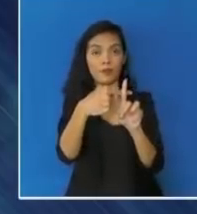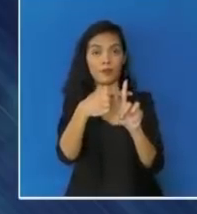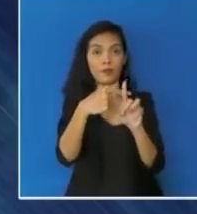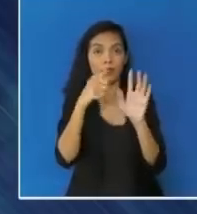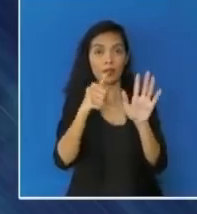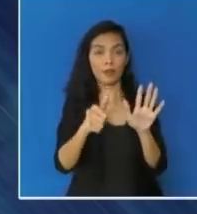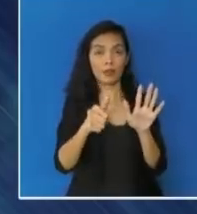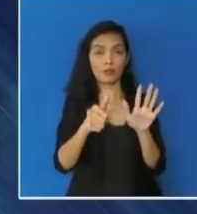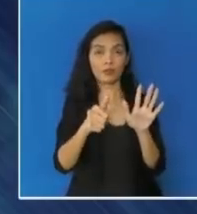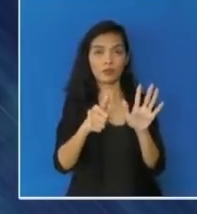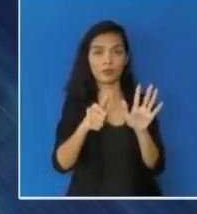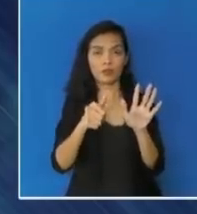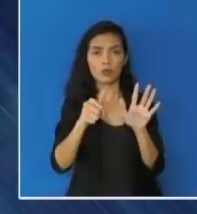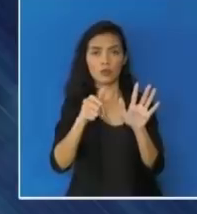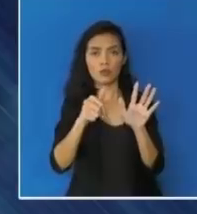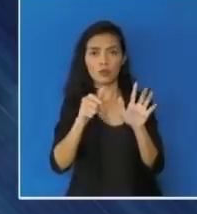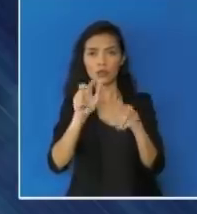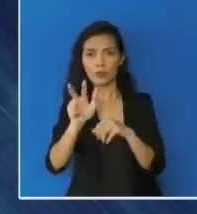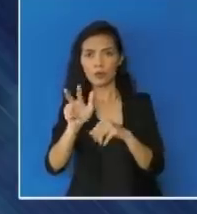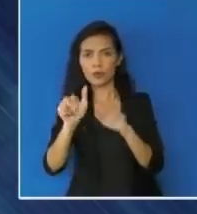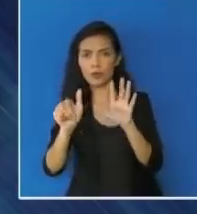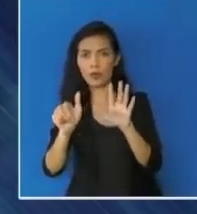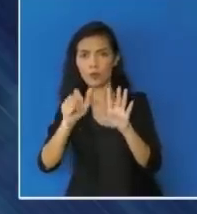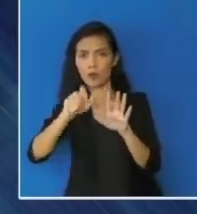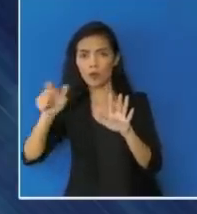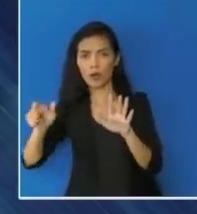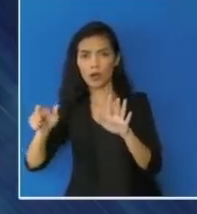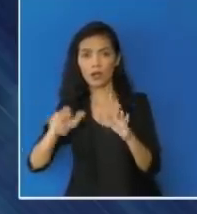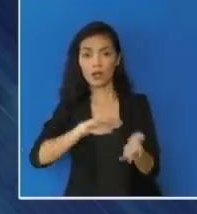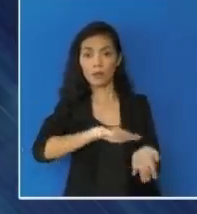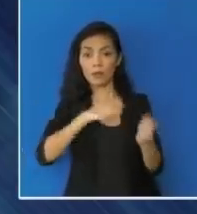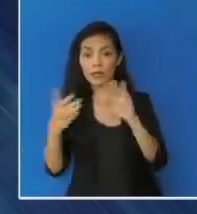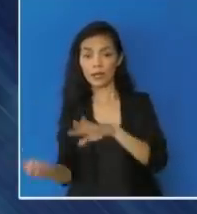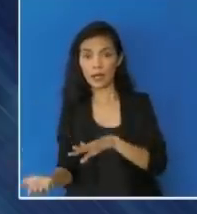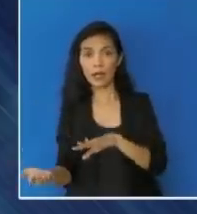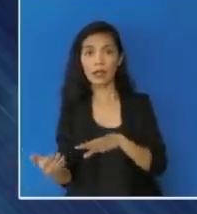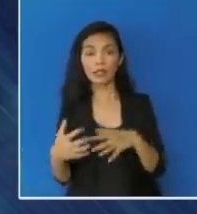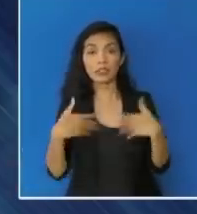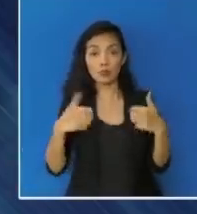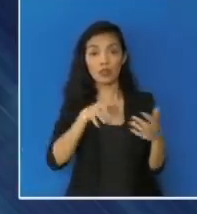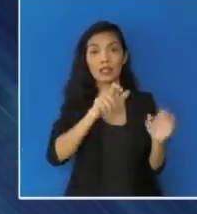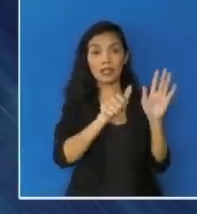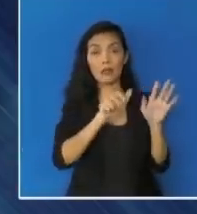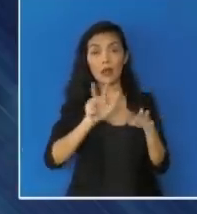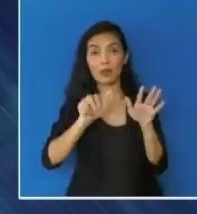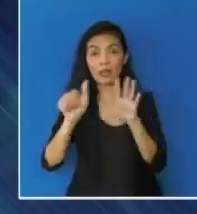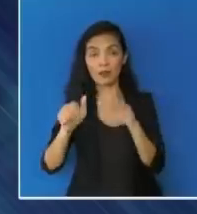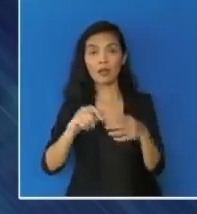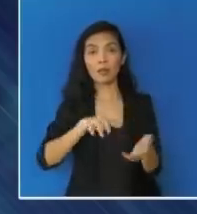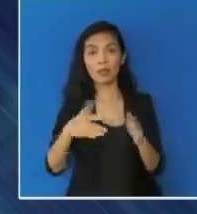686 orang. Dan yang meninggal adalah 582